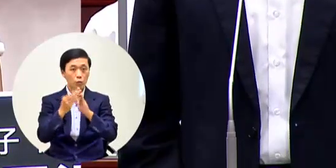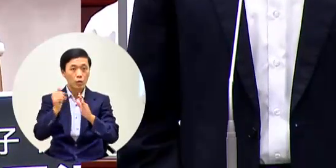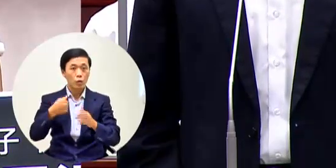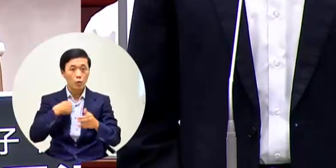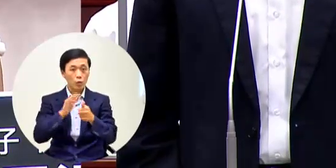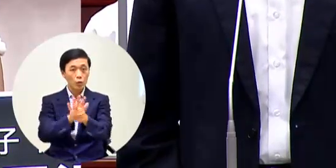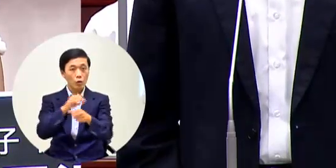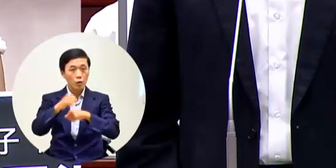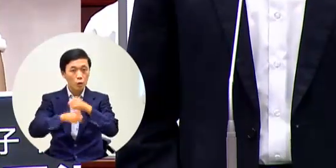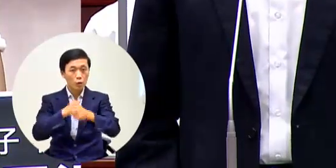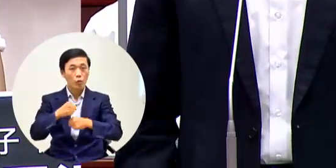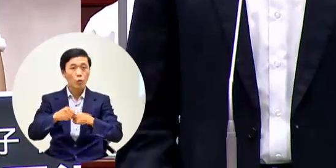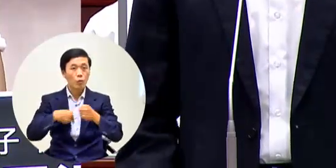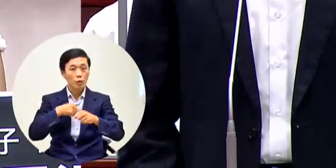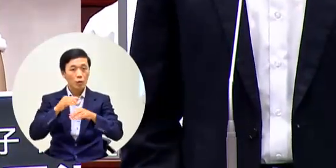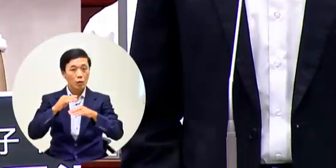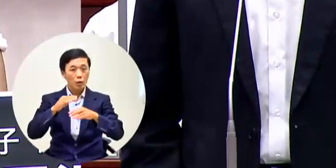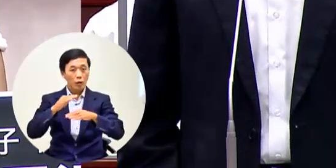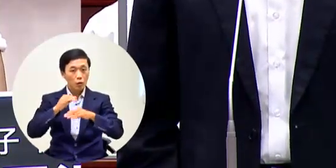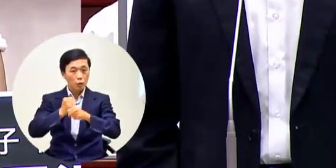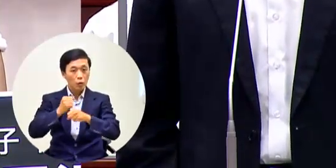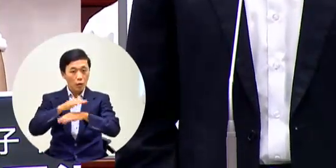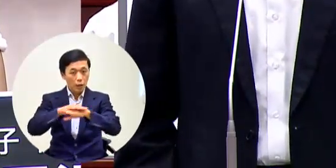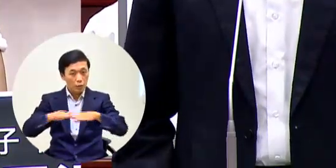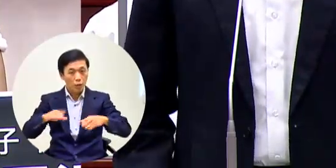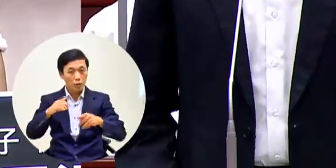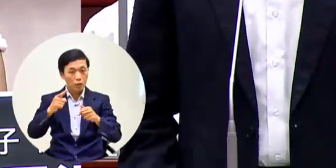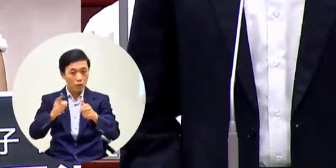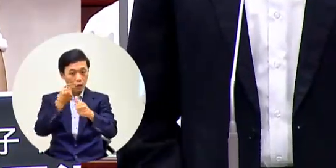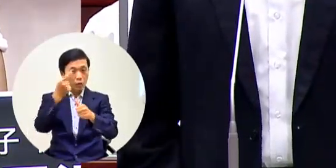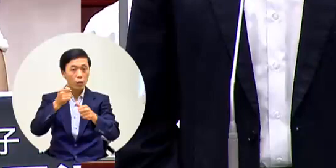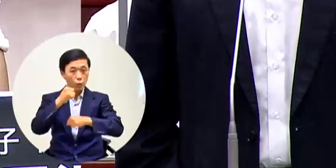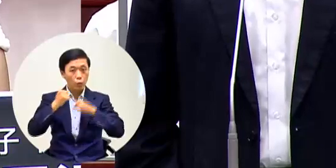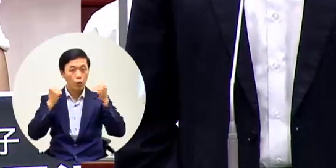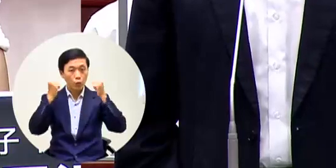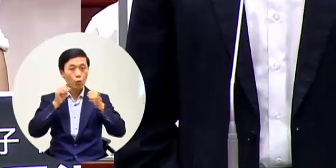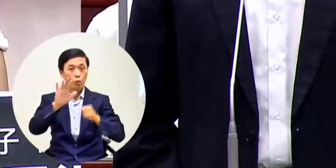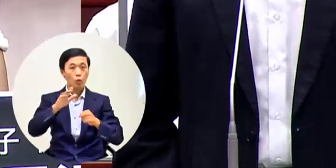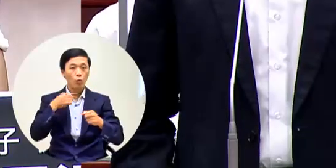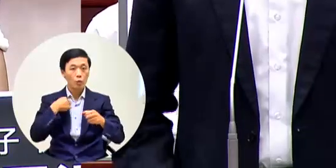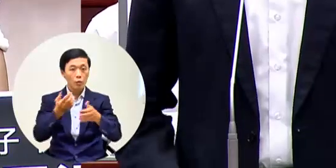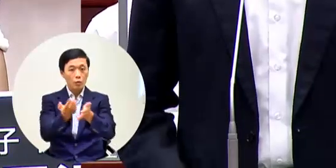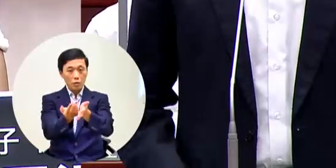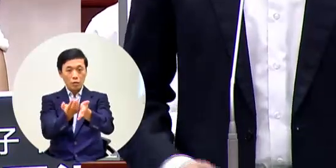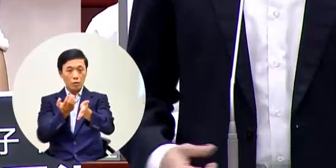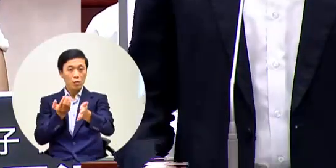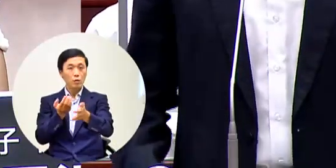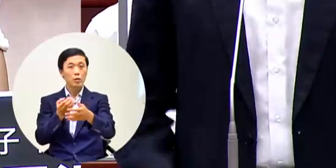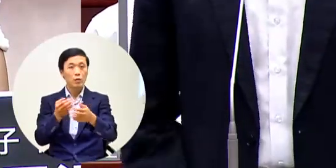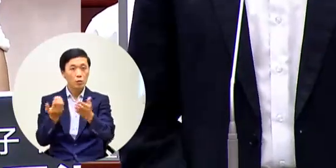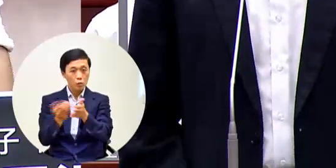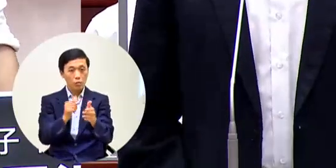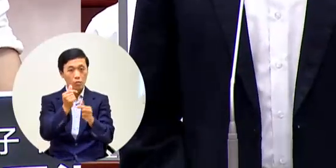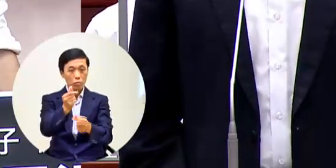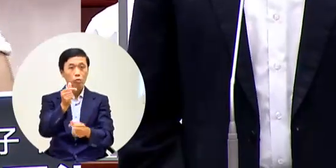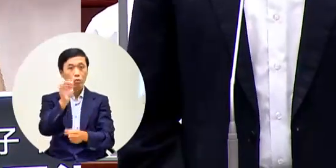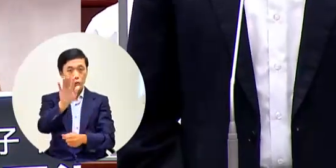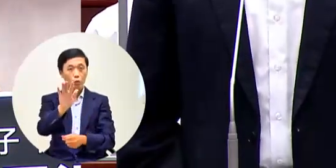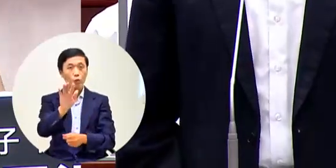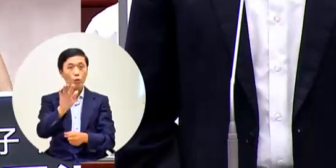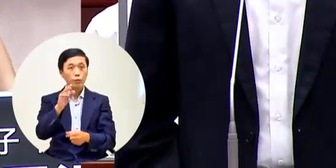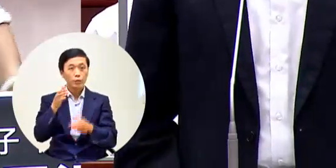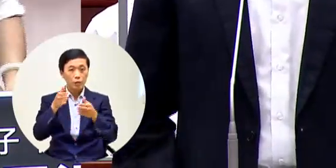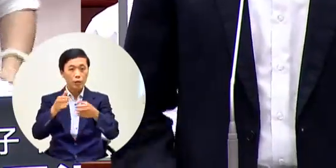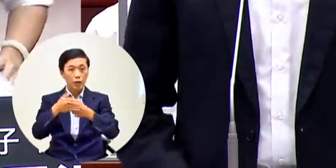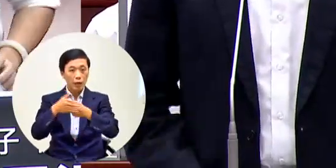安全第一的运动，最主要就安全第一哈，超前部署，然后就确保安